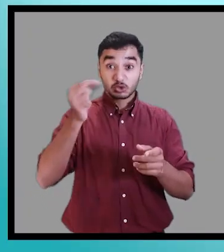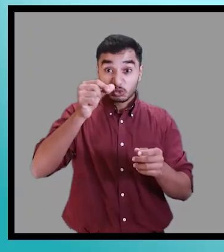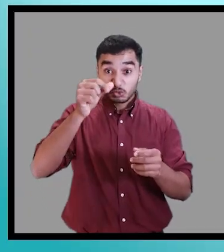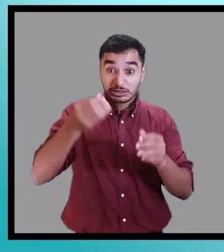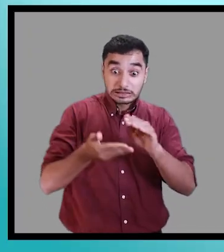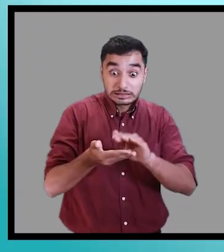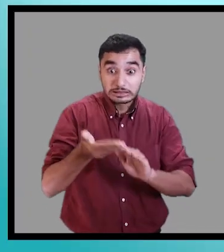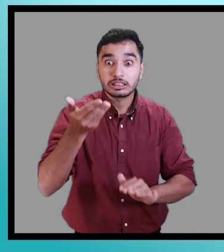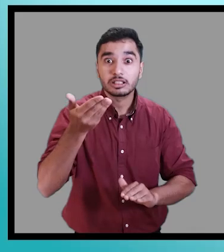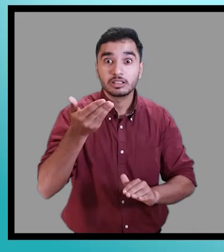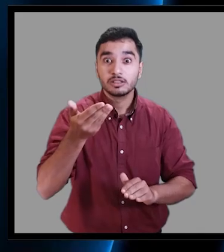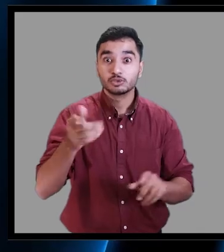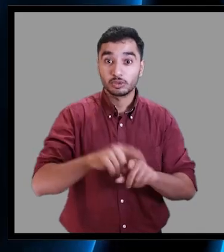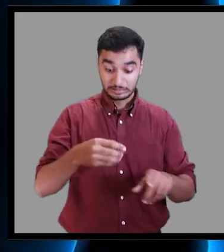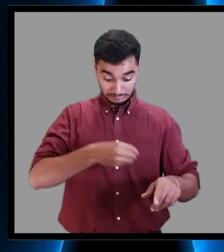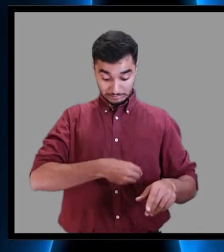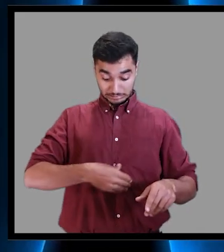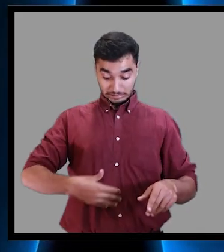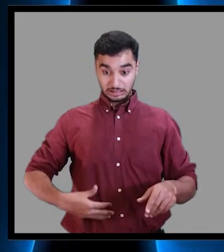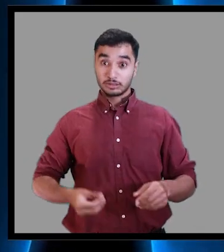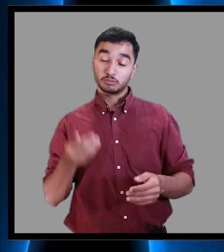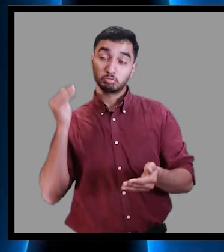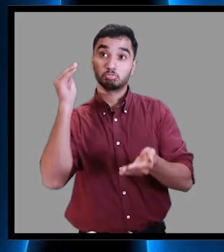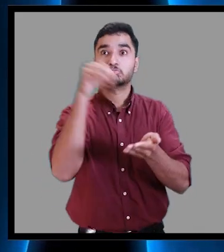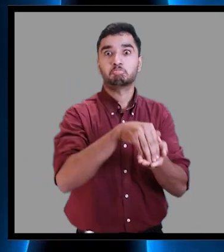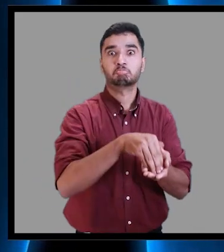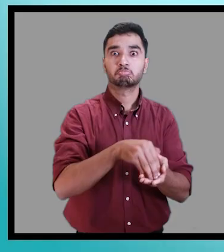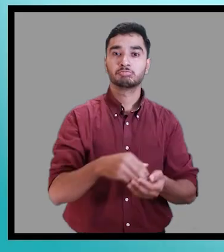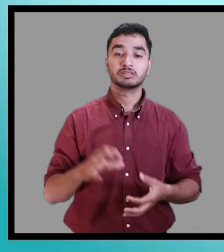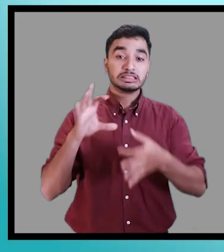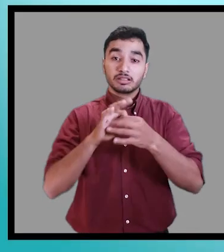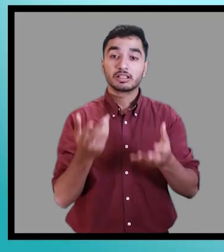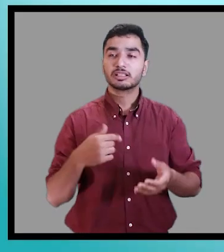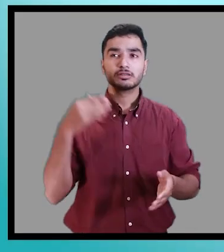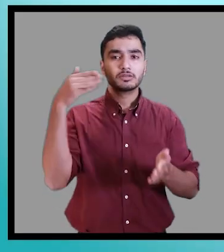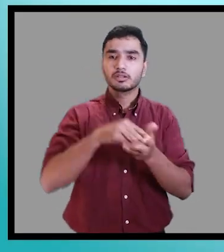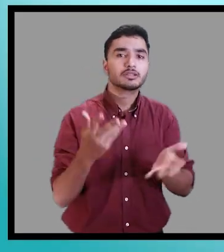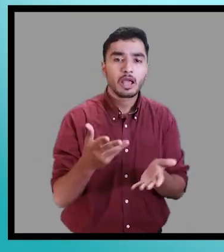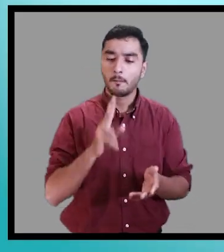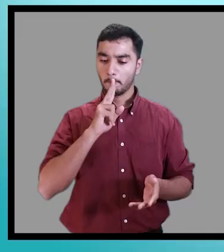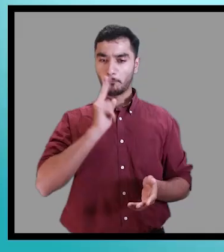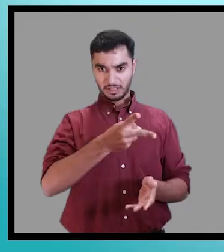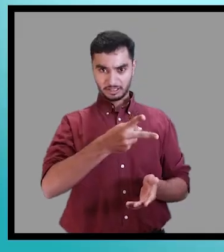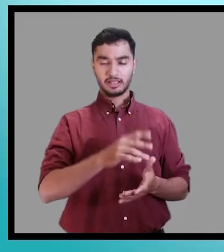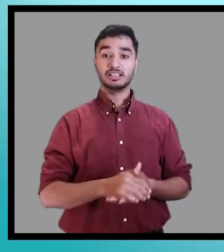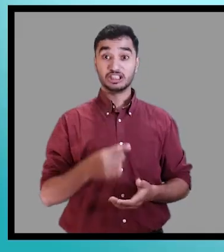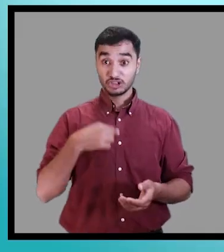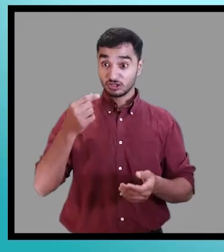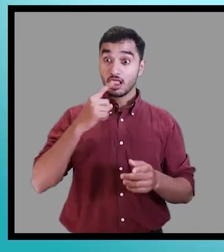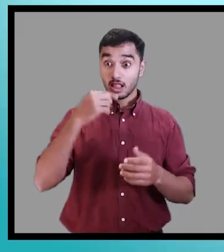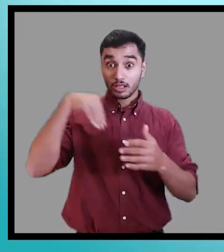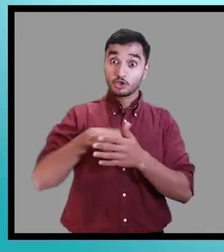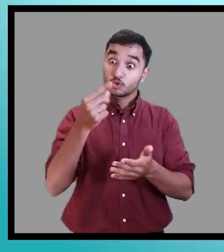से ग्लूकोज के लेवल्स बढ़ते हैं तो इशारा जाता है लबलबे यानी पैंक्रियास को। ये इशारा क्या कहता है? ये इशारा पैंक्रियास को ये बताता